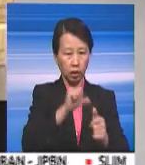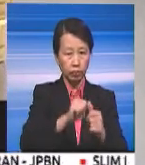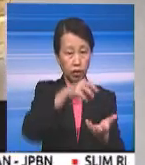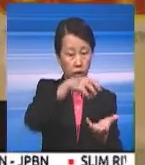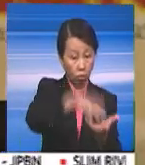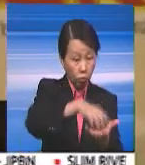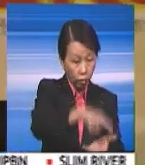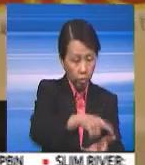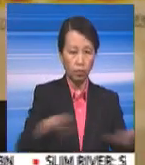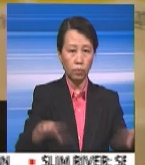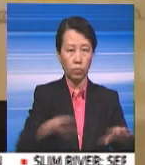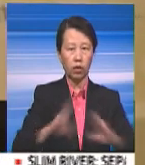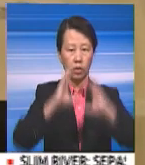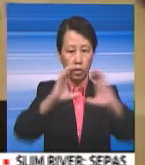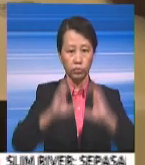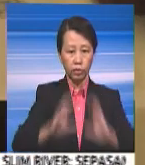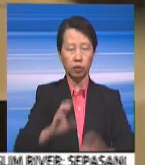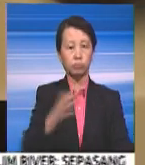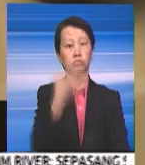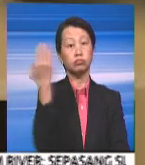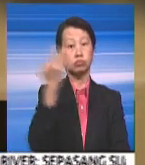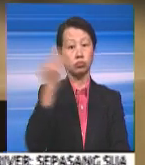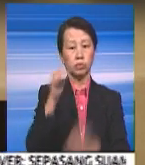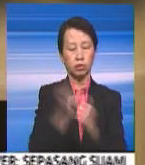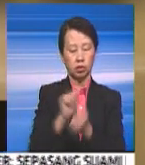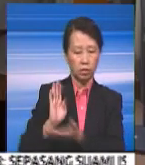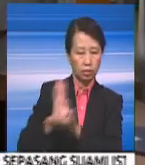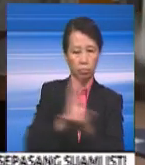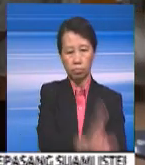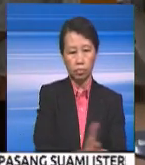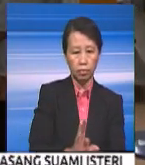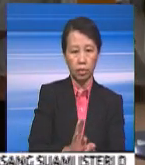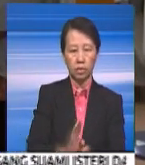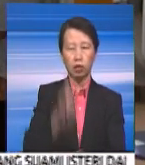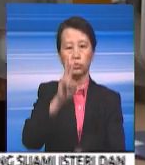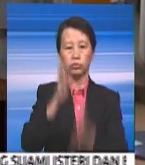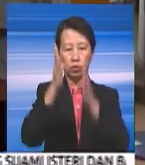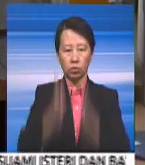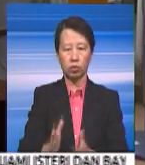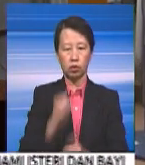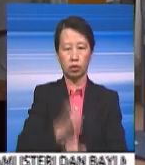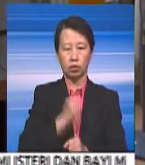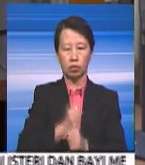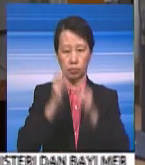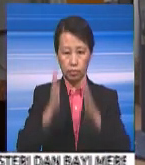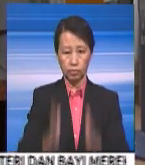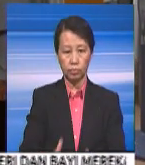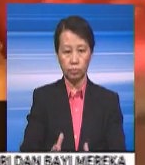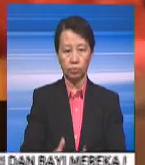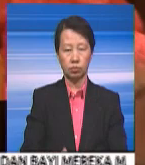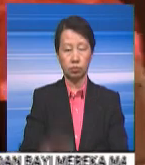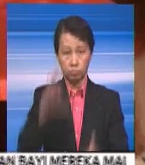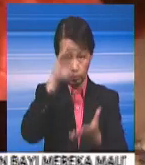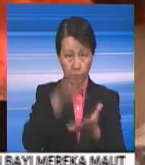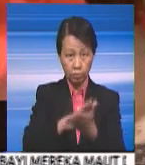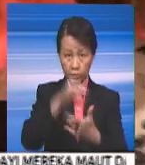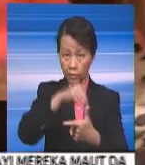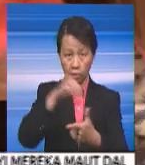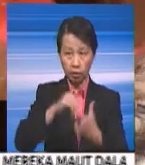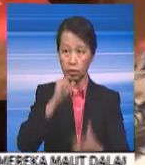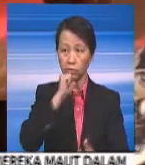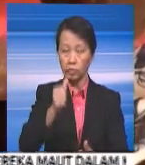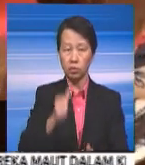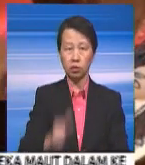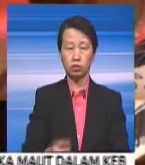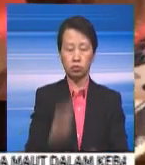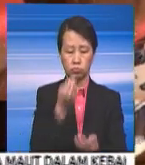tersebut dihasilkan secara manual dengan bantuan hanya dua orang pekerja. Percaya atau tidak,